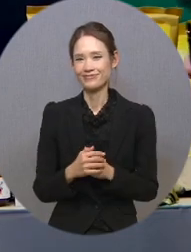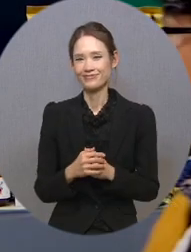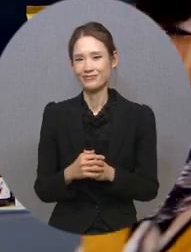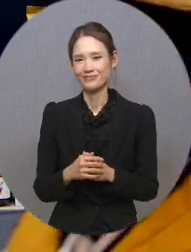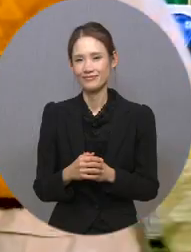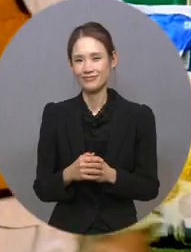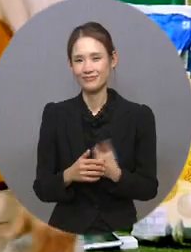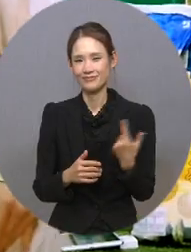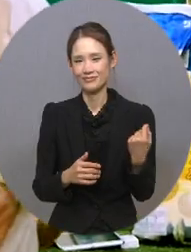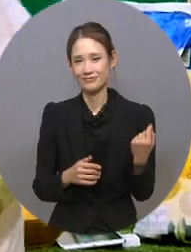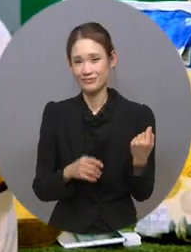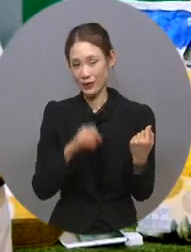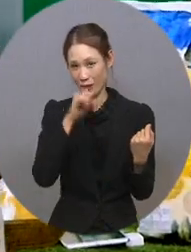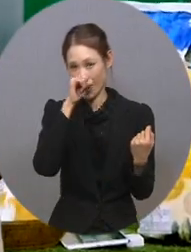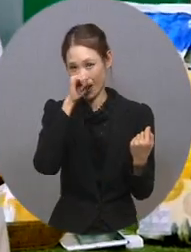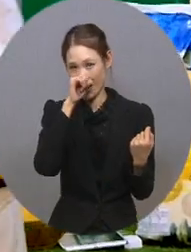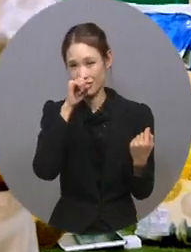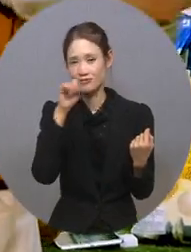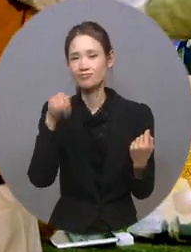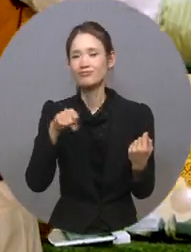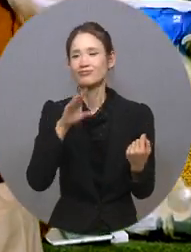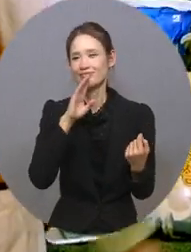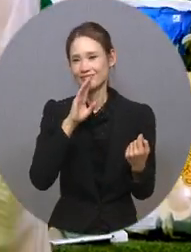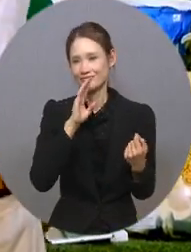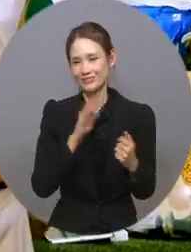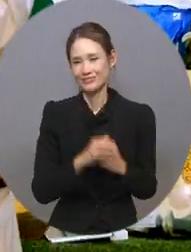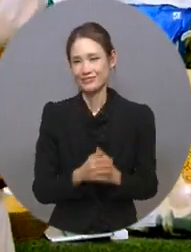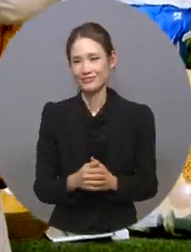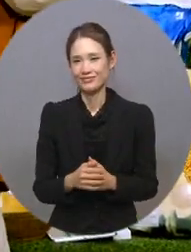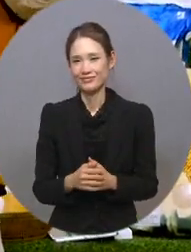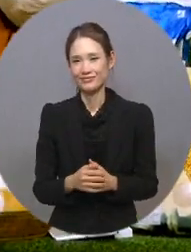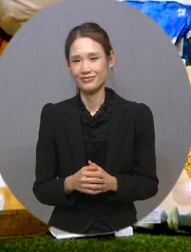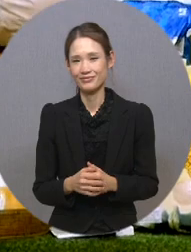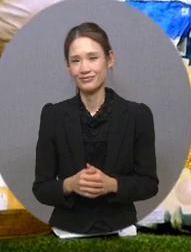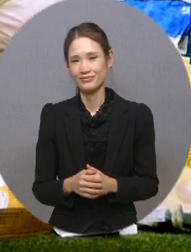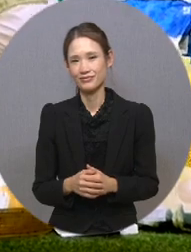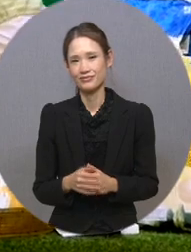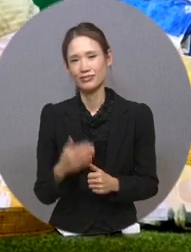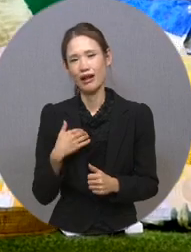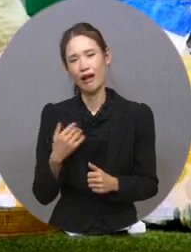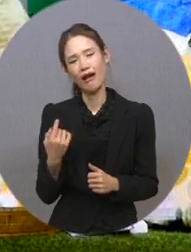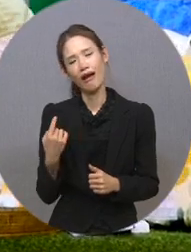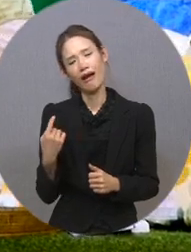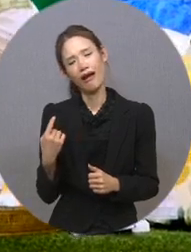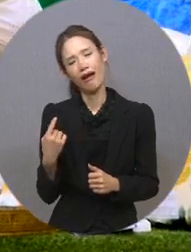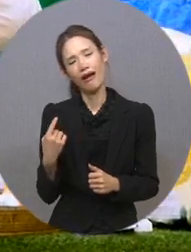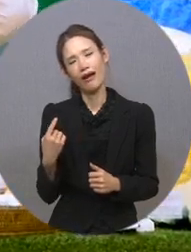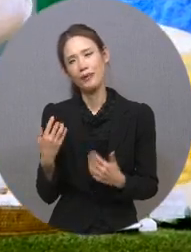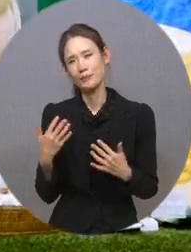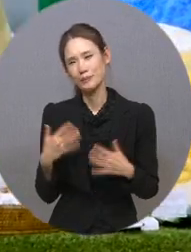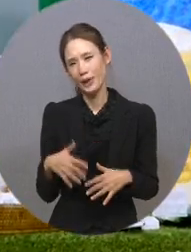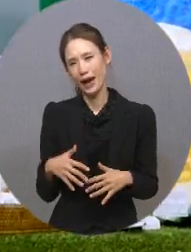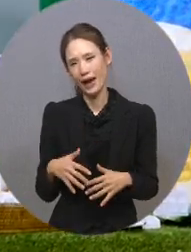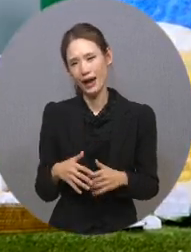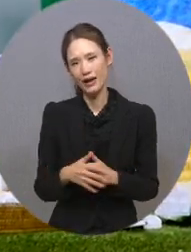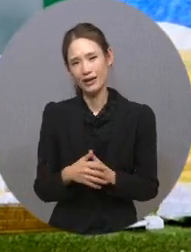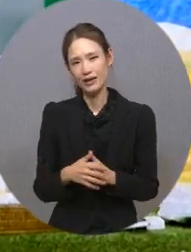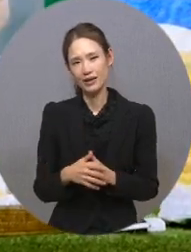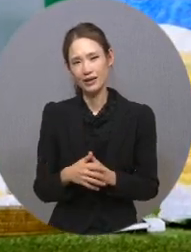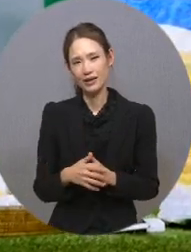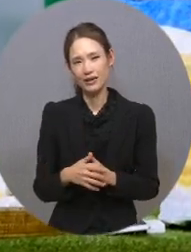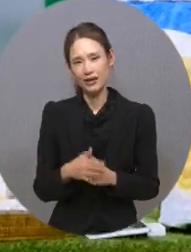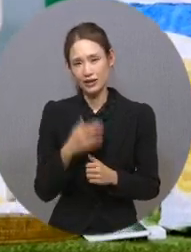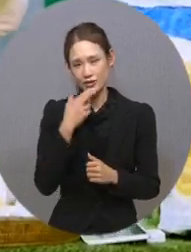아, 아 이게 그렇게 좋다고요? 아, 그럼요. 아, 제가 어제 힘들었고요. 아, 피곤하고 옷이 힘들고요. 어제